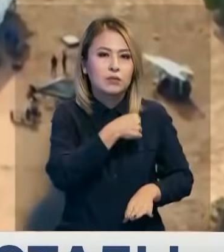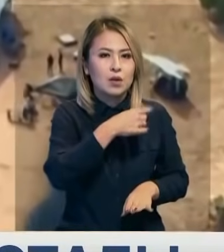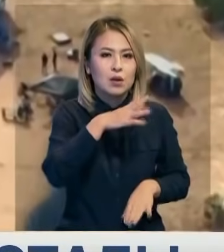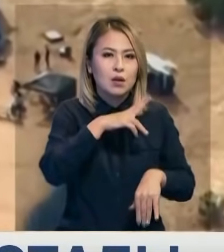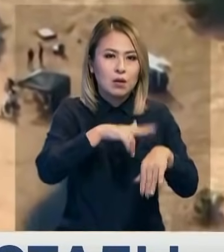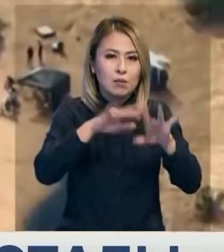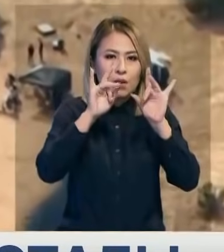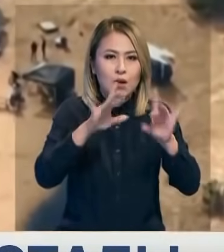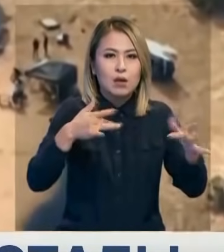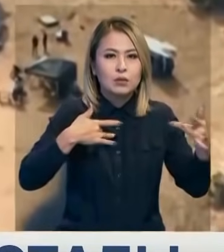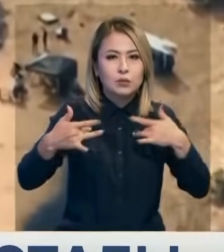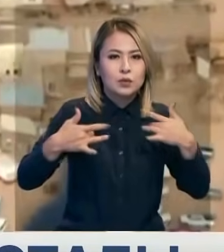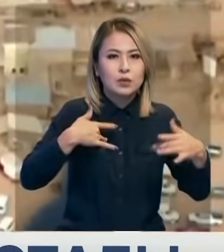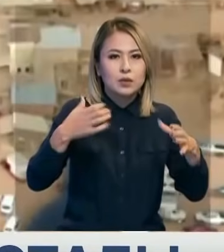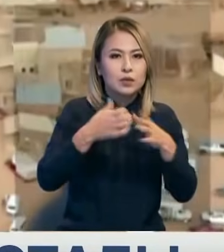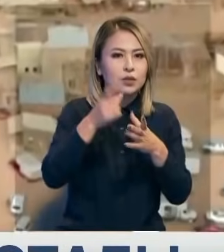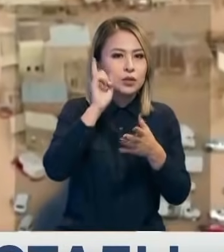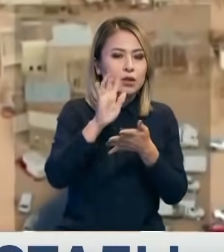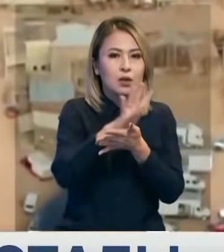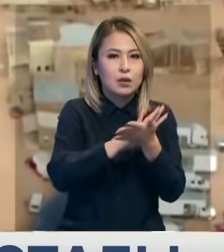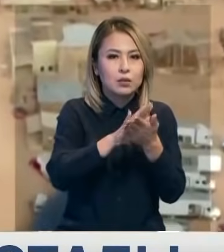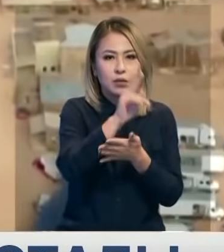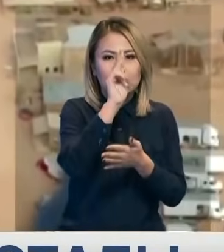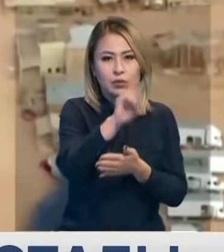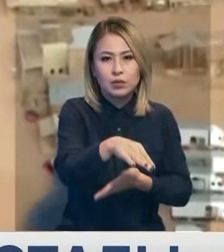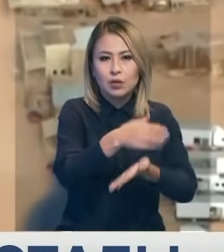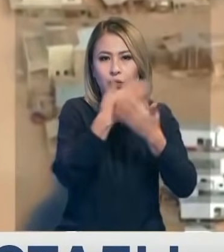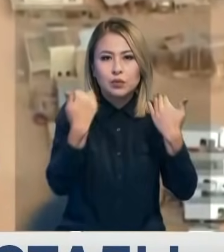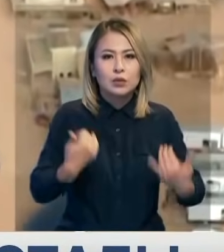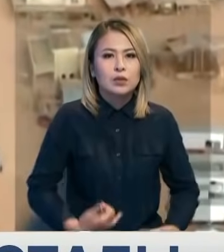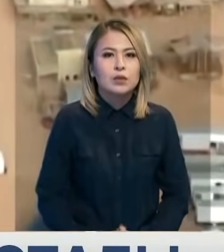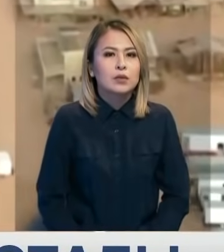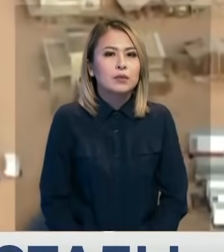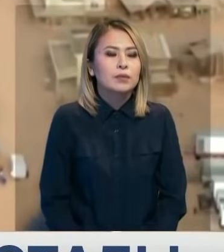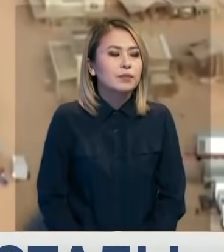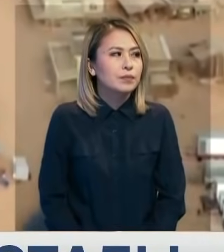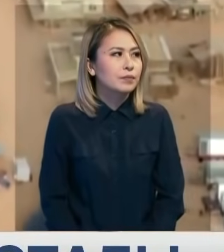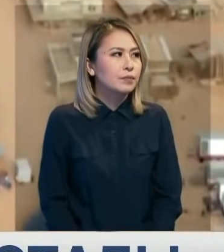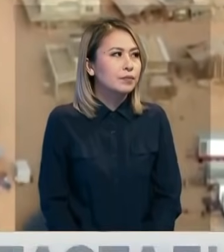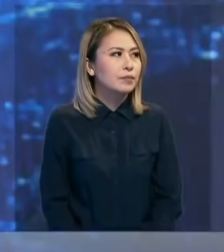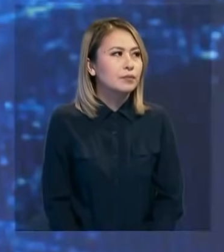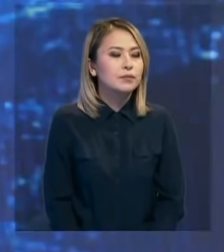Полицияның мәлімдеуінше актерға әзірге ешқандай айып тағылған жоқ.